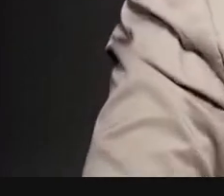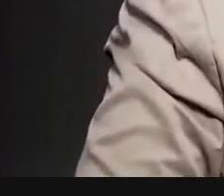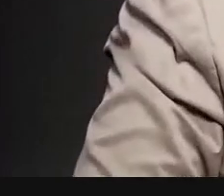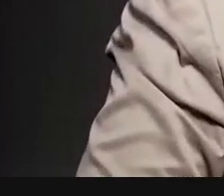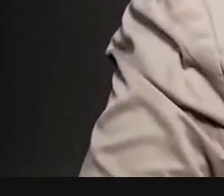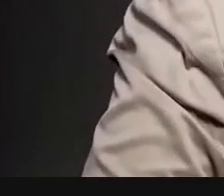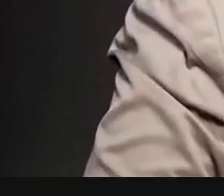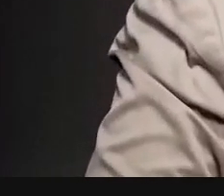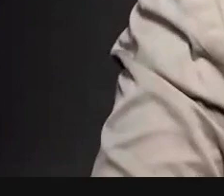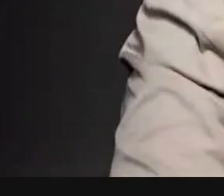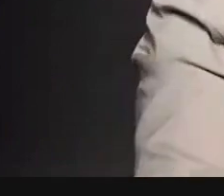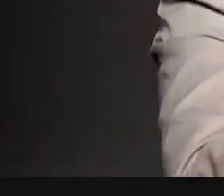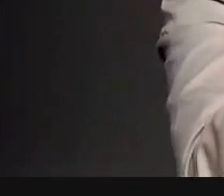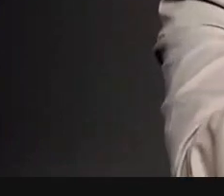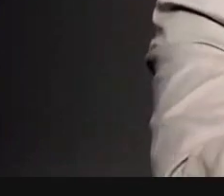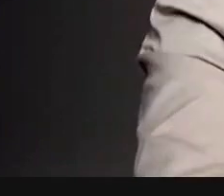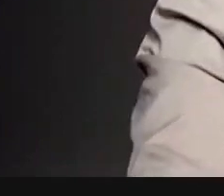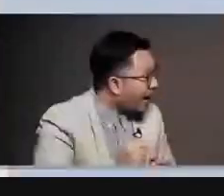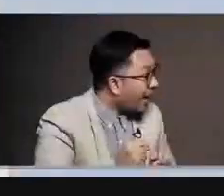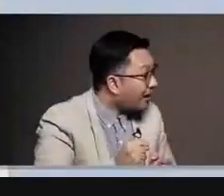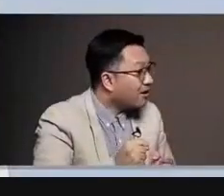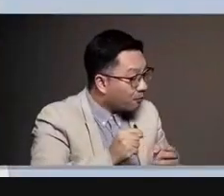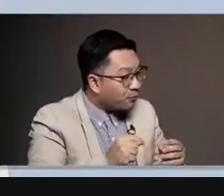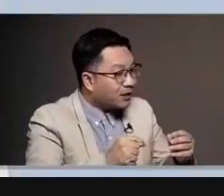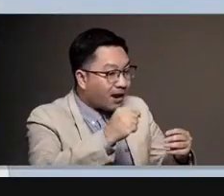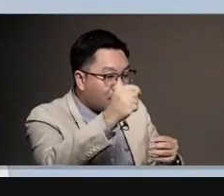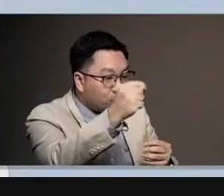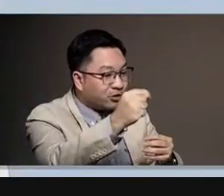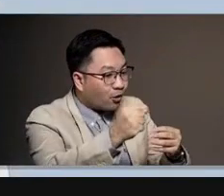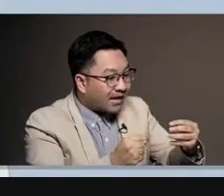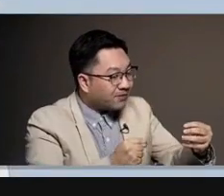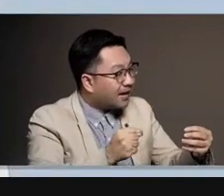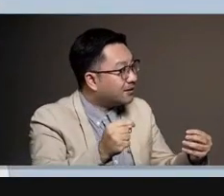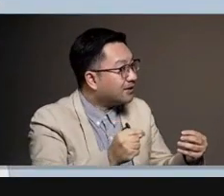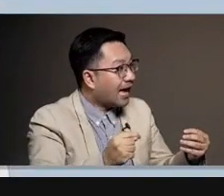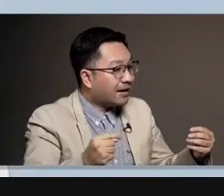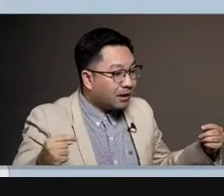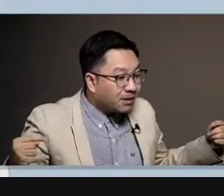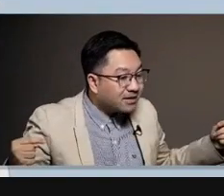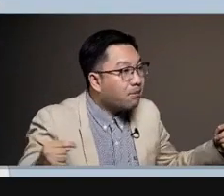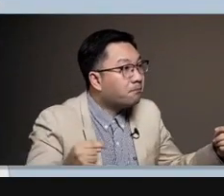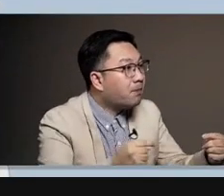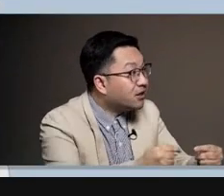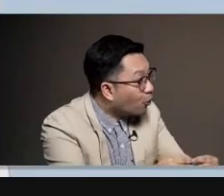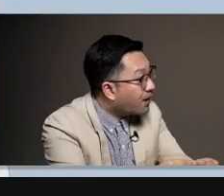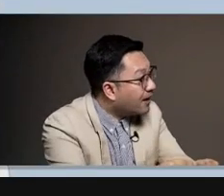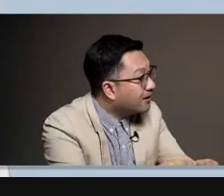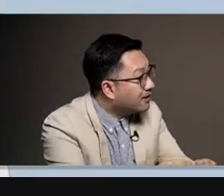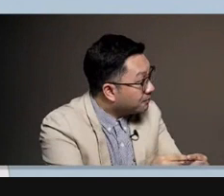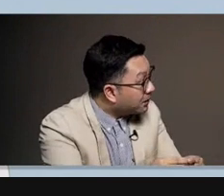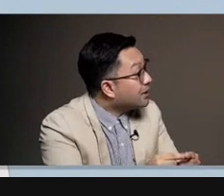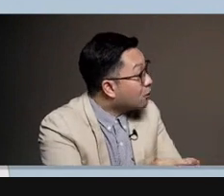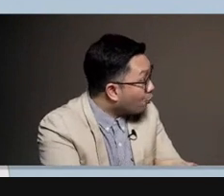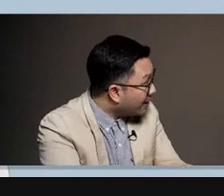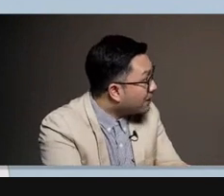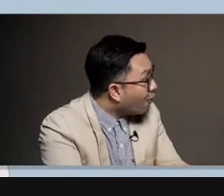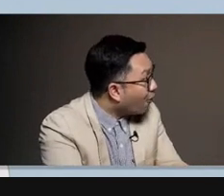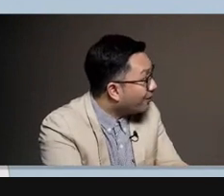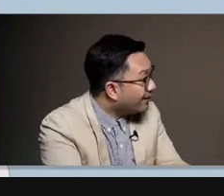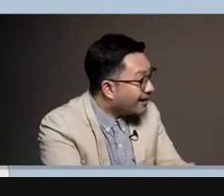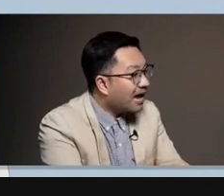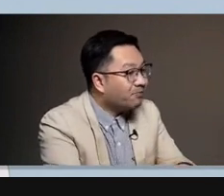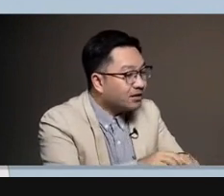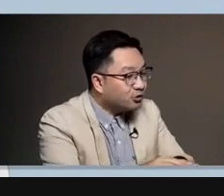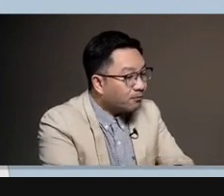างที่ใกล้มันดาเลมากขึ้นเรื่อยๆเป็นลูกศรจากบนลงล่างผมคิดว่าไอ้ลูกศรตามแต่ละทิศทางเนี่ยมันจะบรรจบกันเพื่อตีกรุงเนปิ